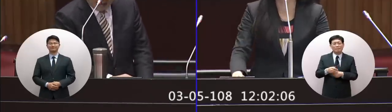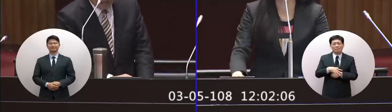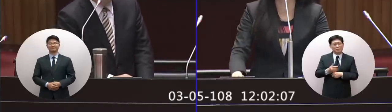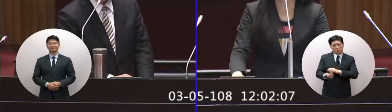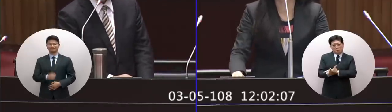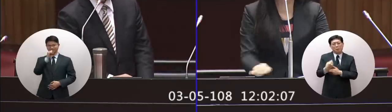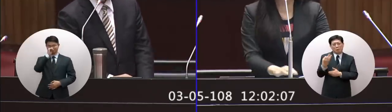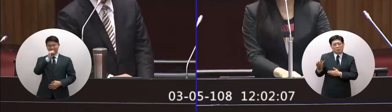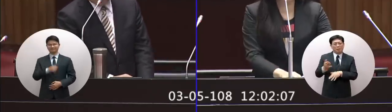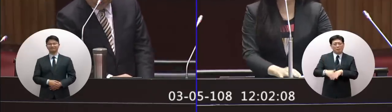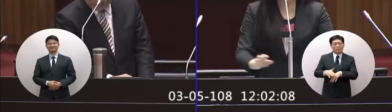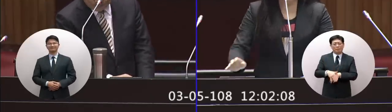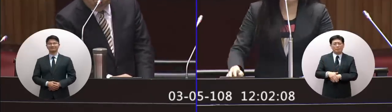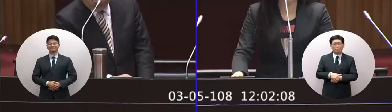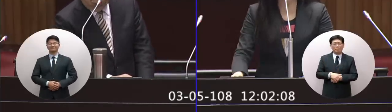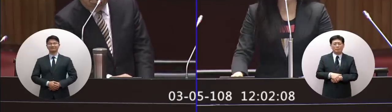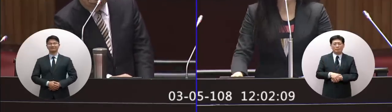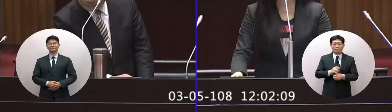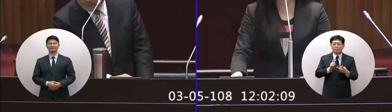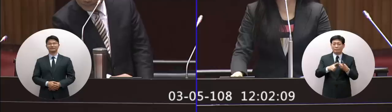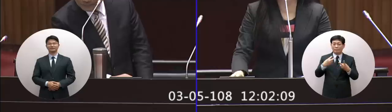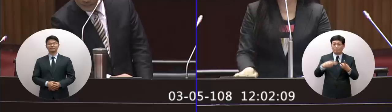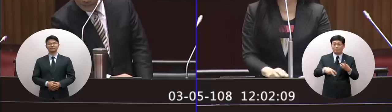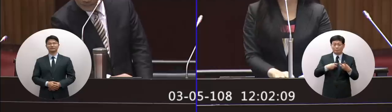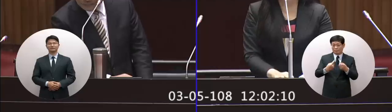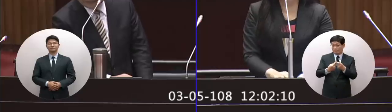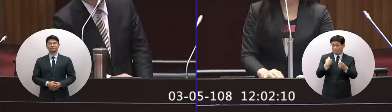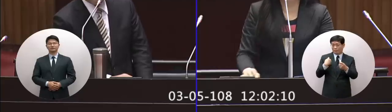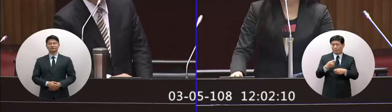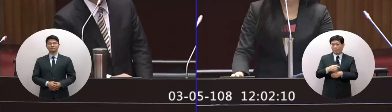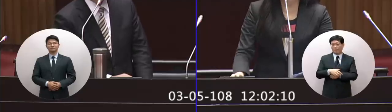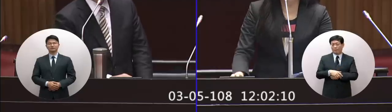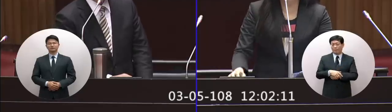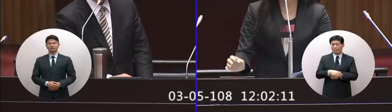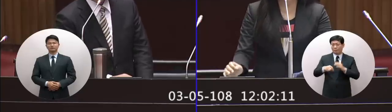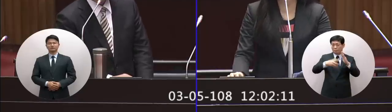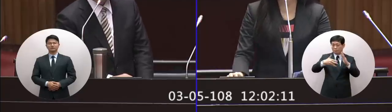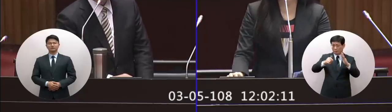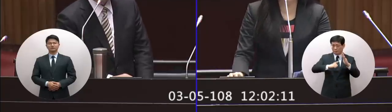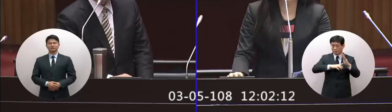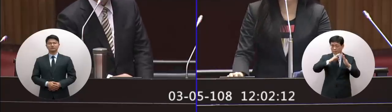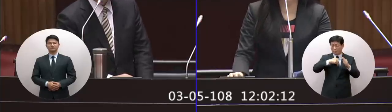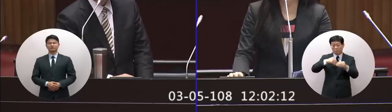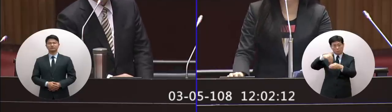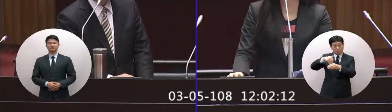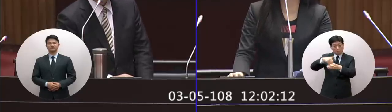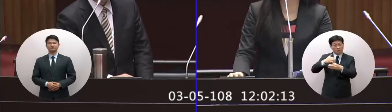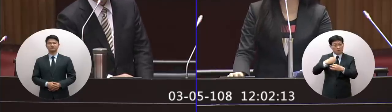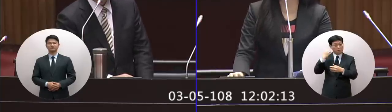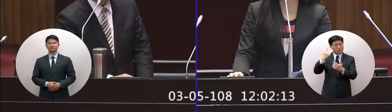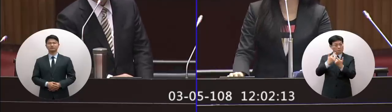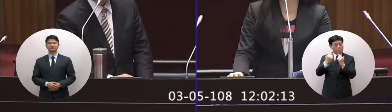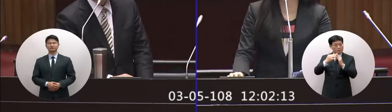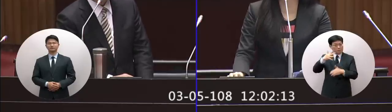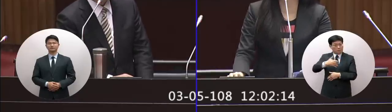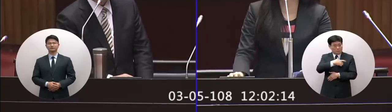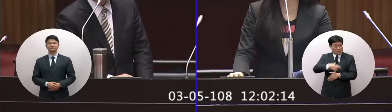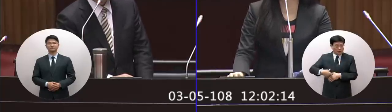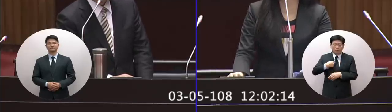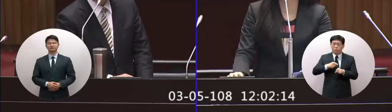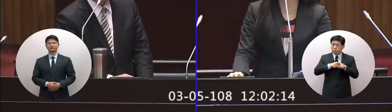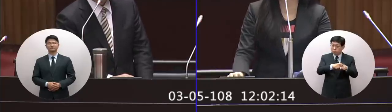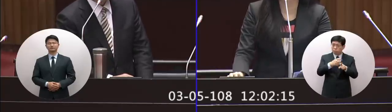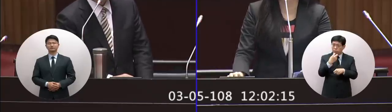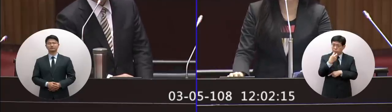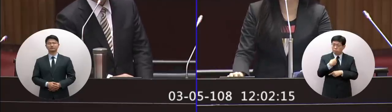很快就下来了。好，那另外呢，在去年呢，院长您竞选这个新北市长的时候，本席有陪同您